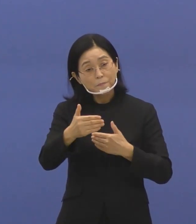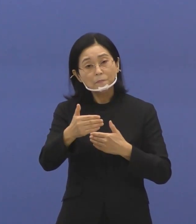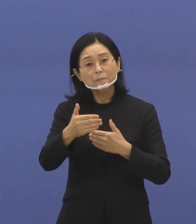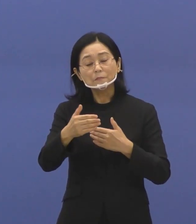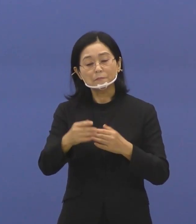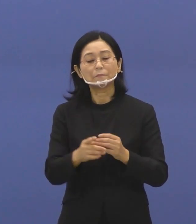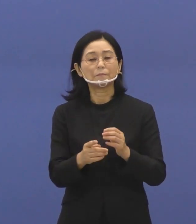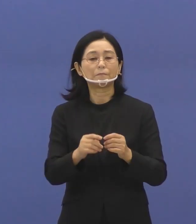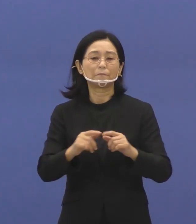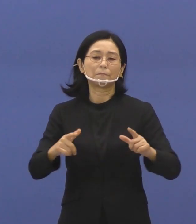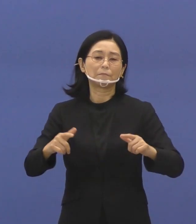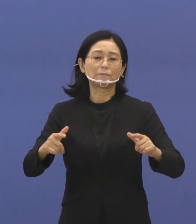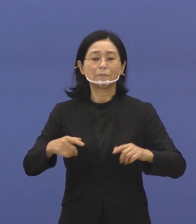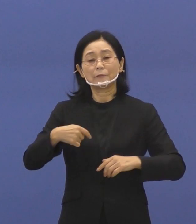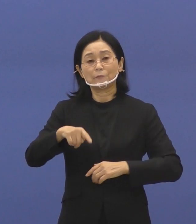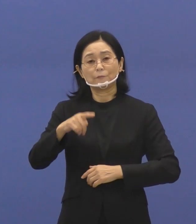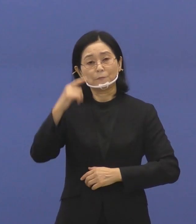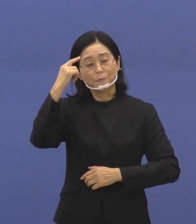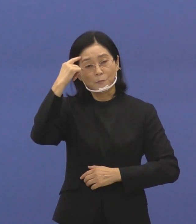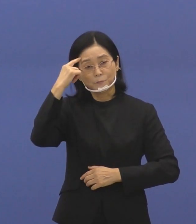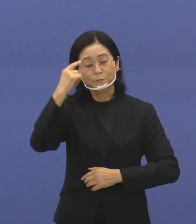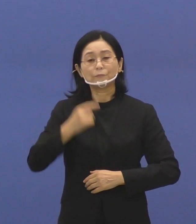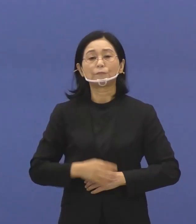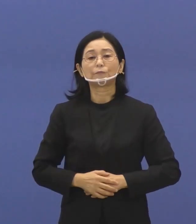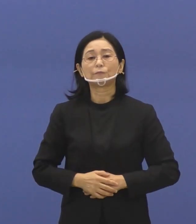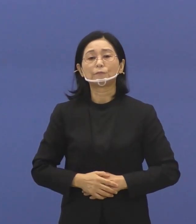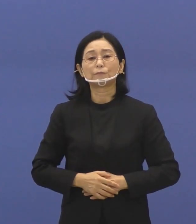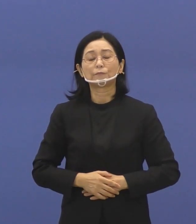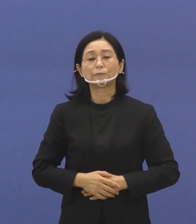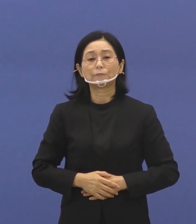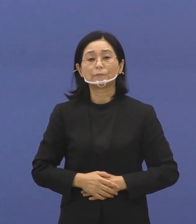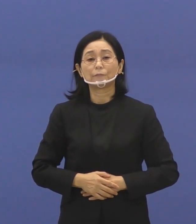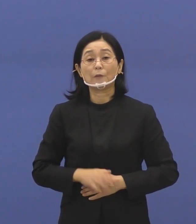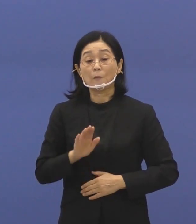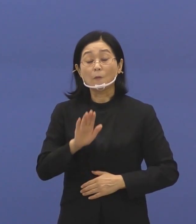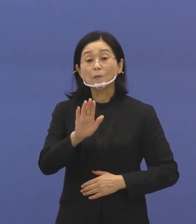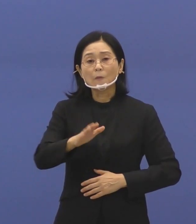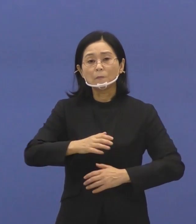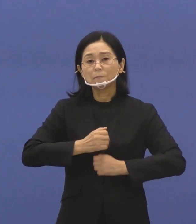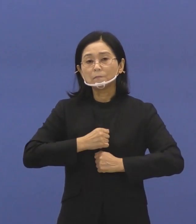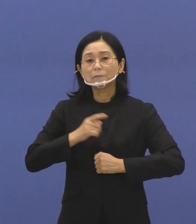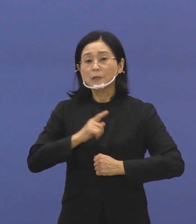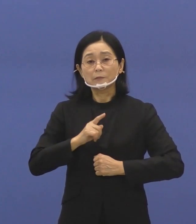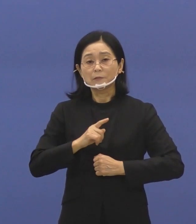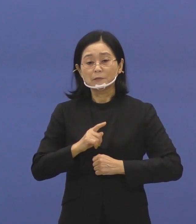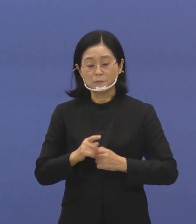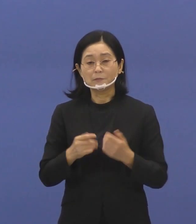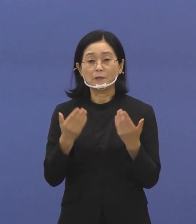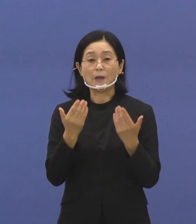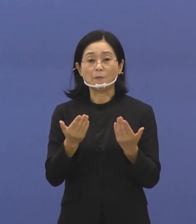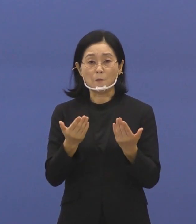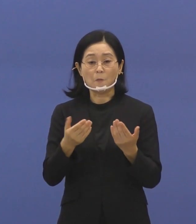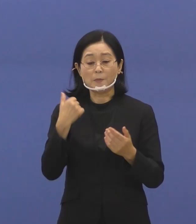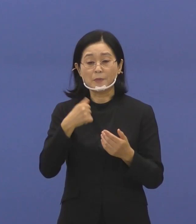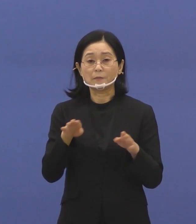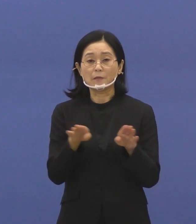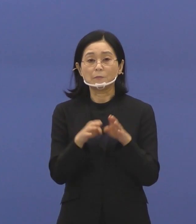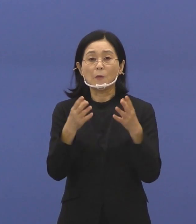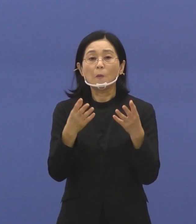ども、今気をつけなければならないのは、学校が新学期が始まりまして、